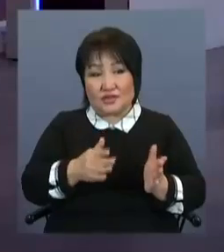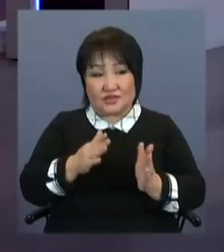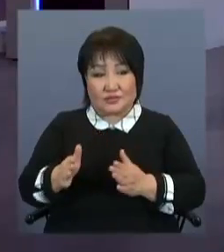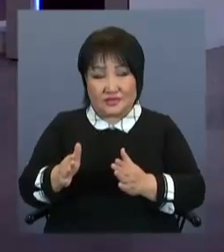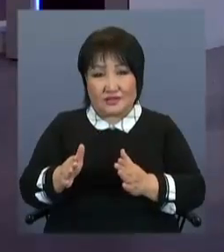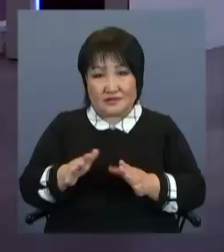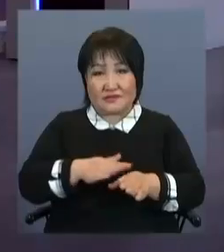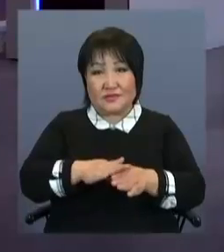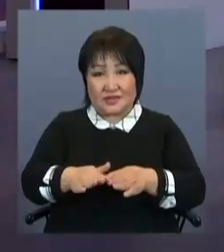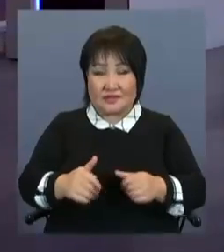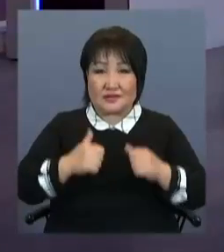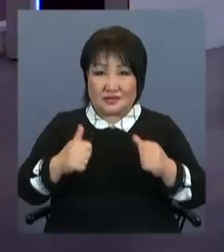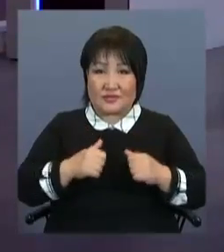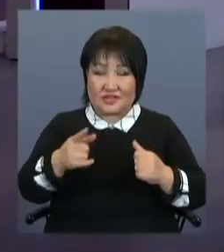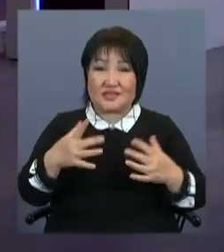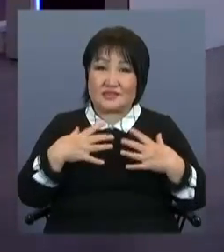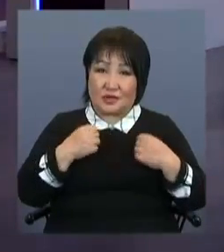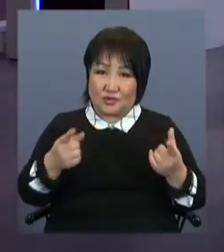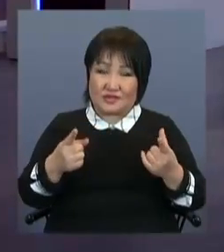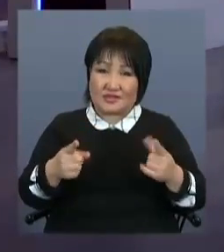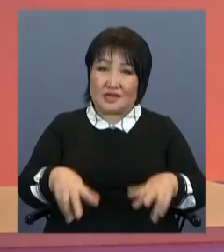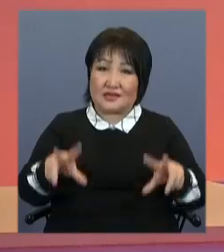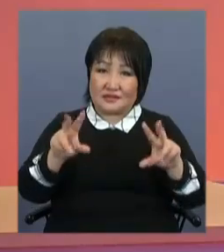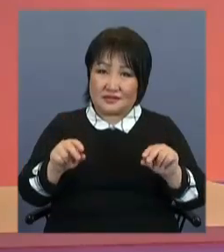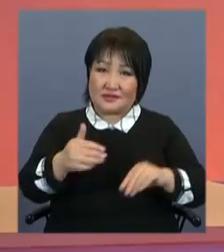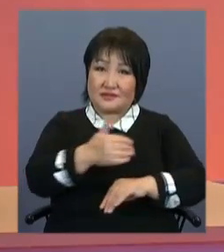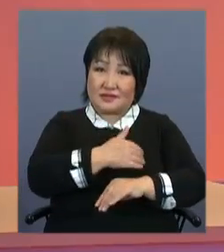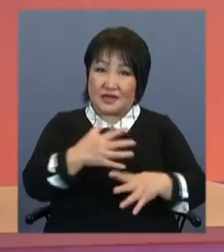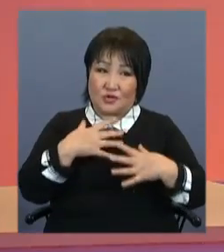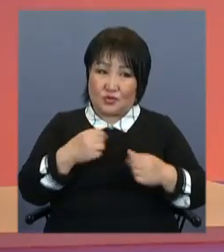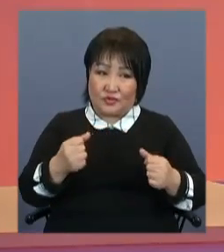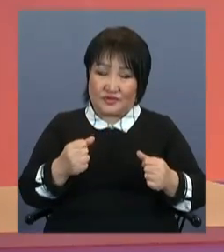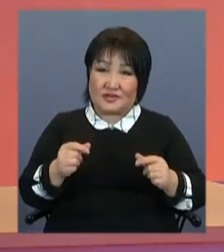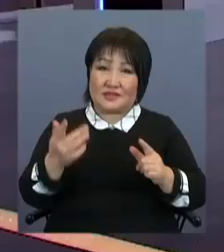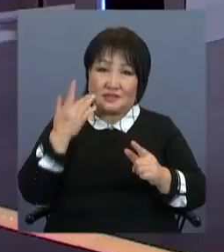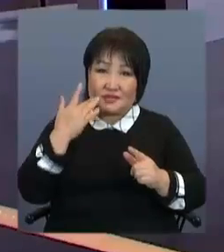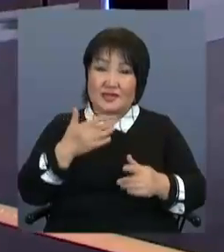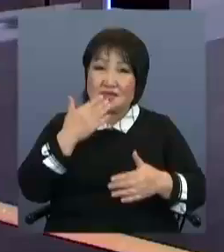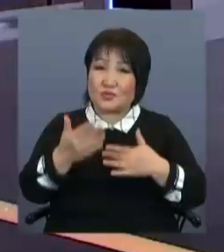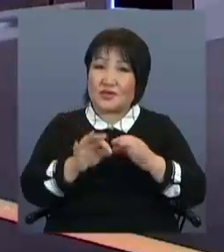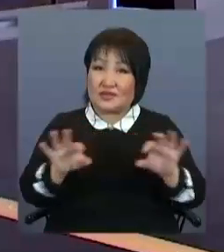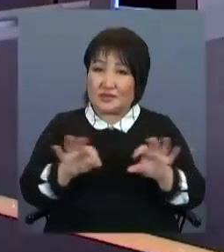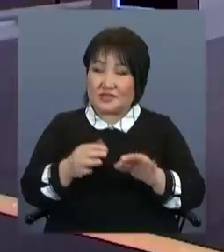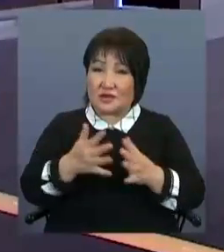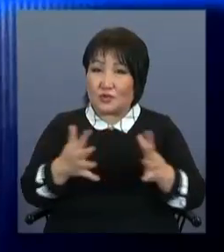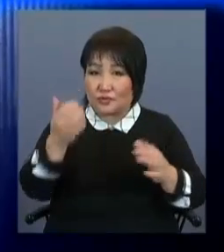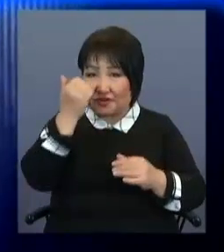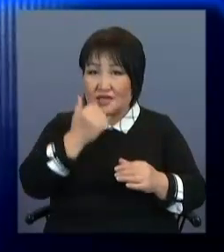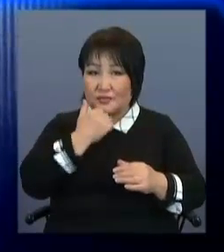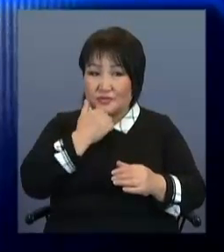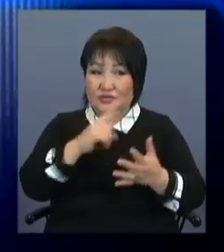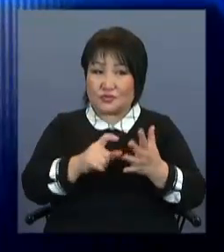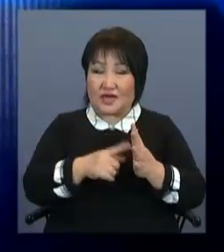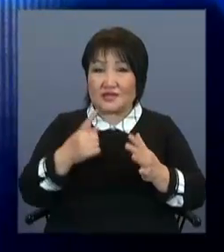сізге деніңізге саулық тілей отырып, бүгінгі хабарымызды тәмәмдаймыз. Салмақты салиқалы сұхбатыңызға үлкен рахмет. Бүгін бізде студияда